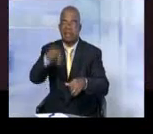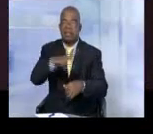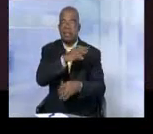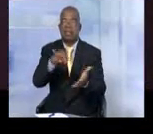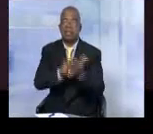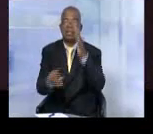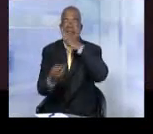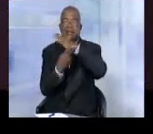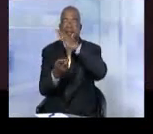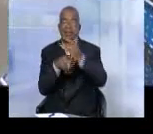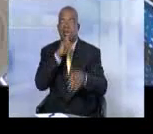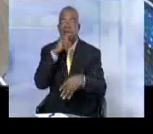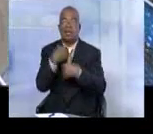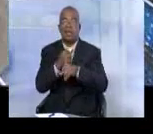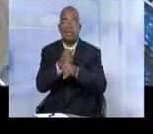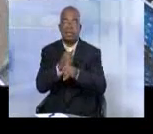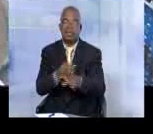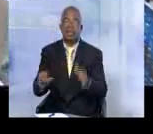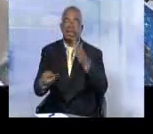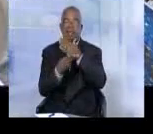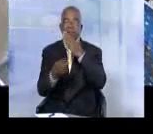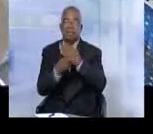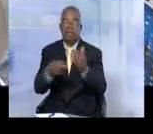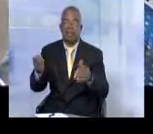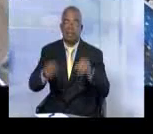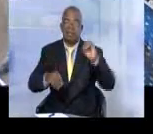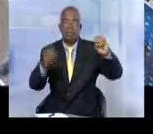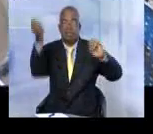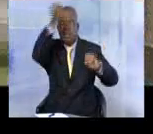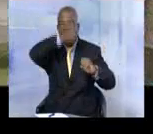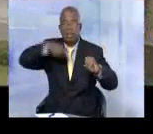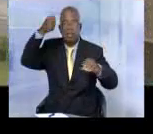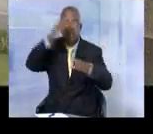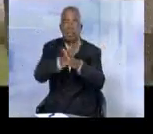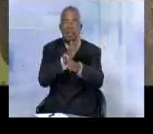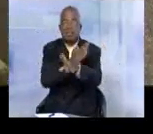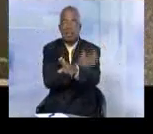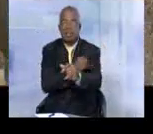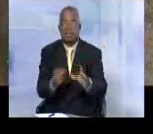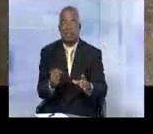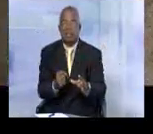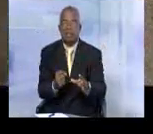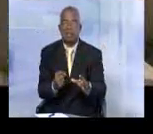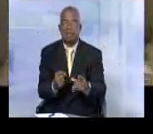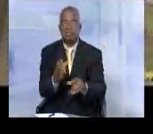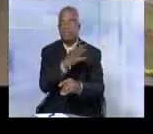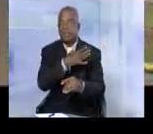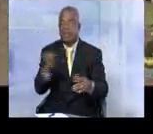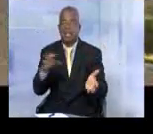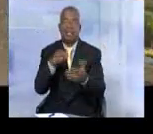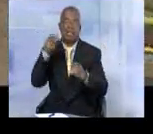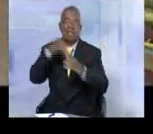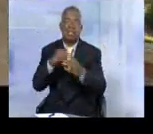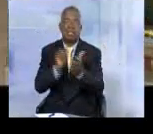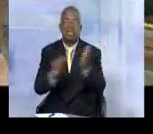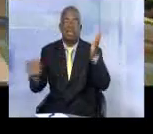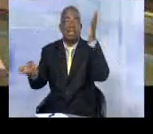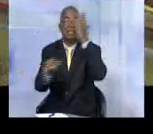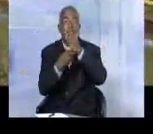festivités commémoratives de la Banque Ouest-Africaine de Développement, BOAD, une institution regroupant les 8 États membres de l'Union économique et